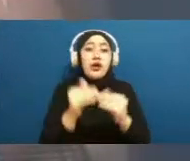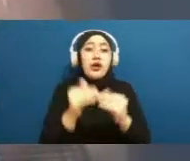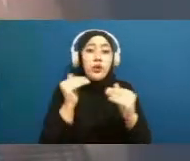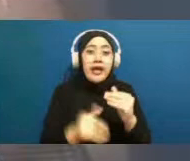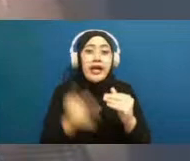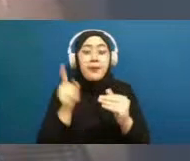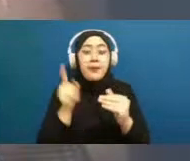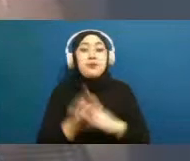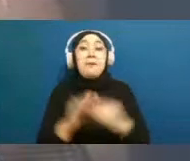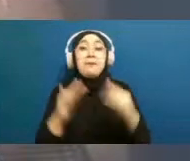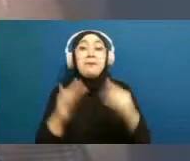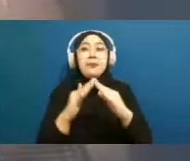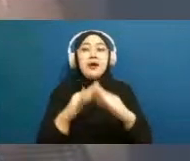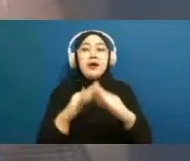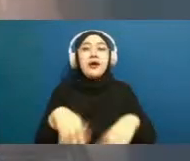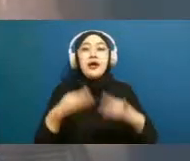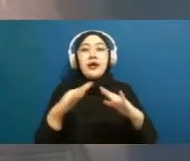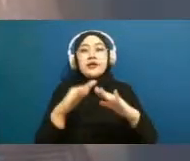in,